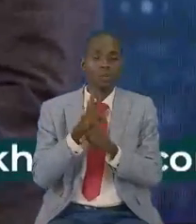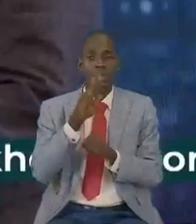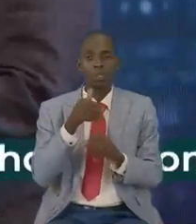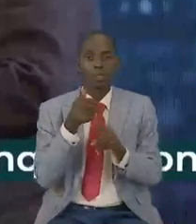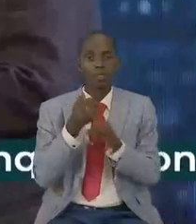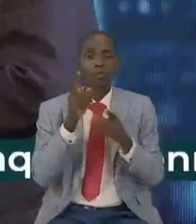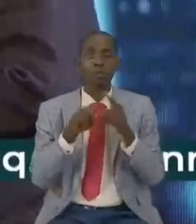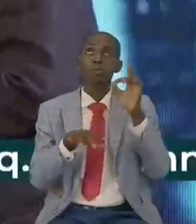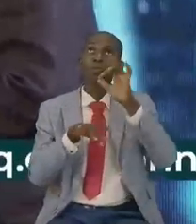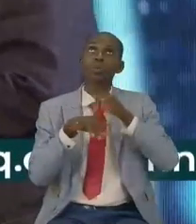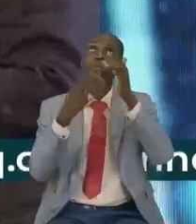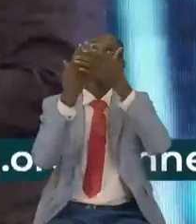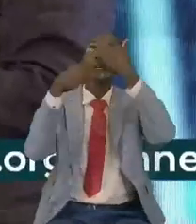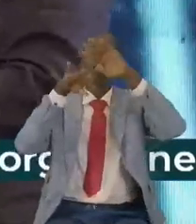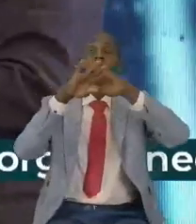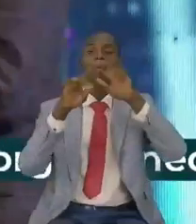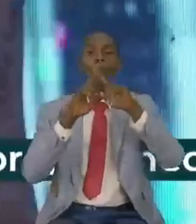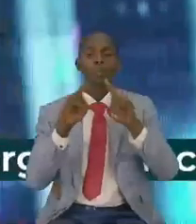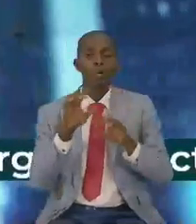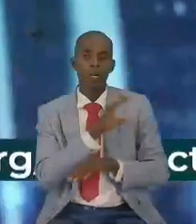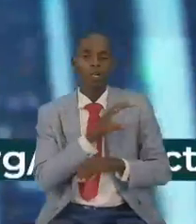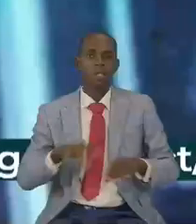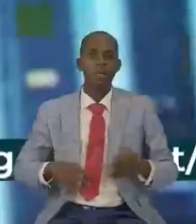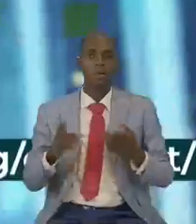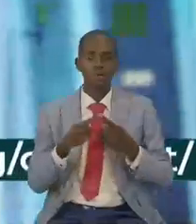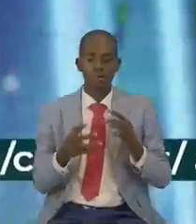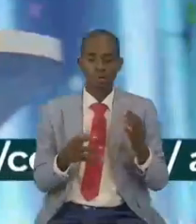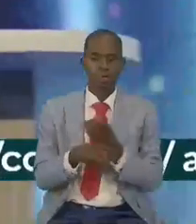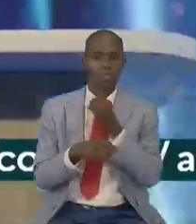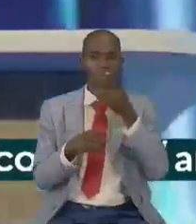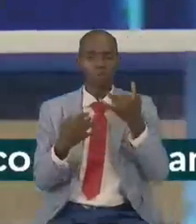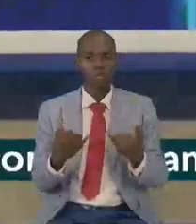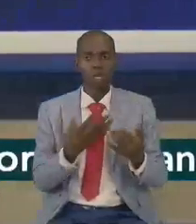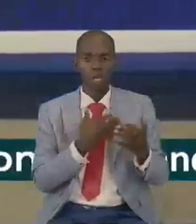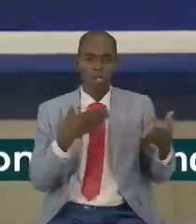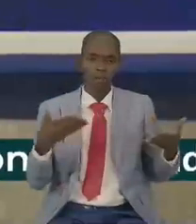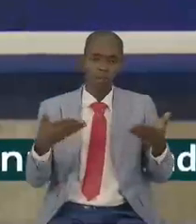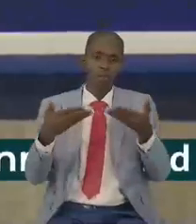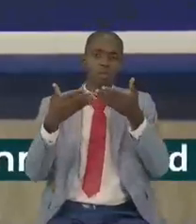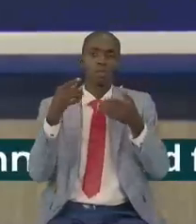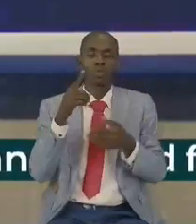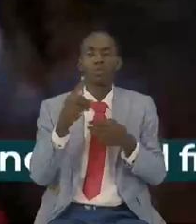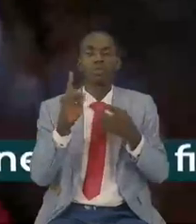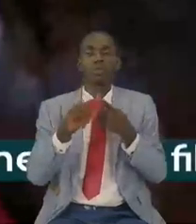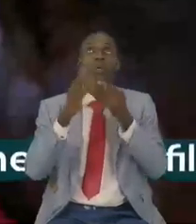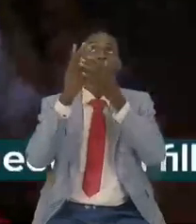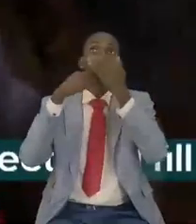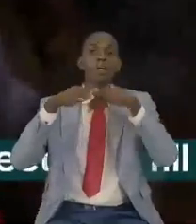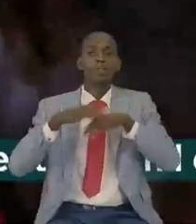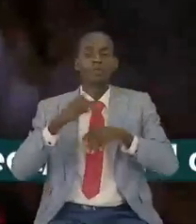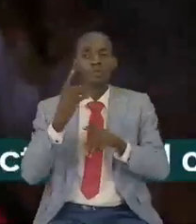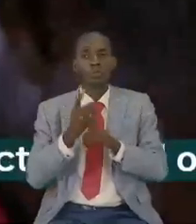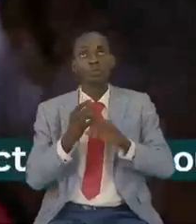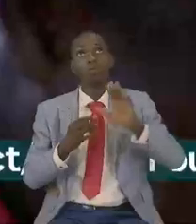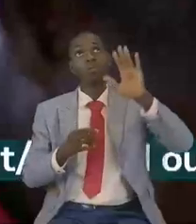Touchez le ciel. Mais Christ veut te toucher maintenant et te relier au ciel. Lève cette main, lève cette